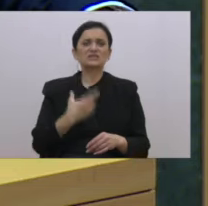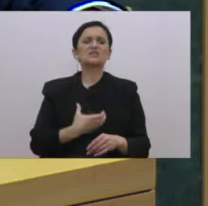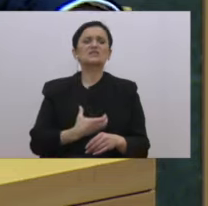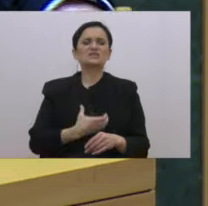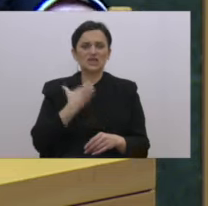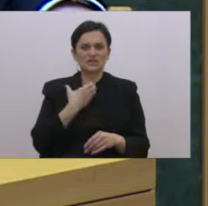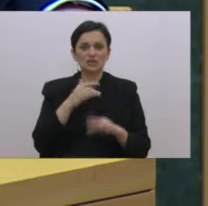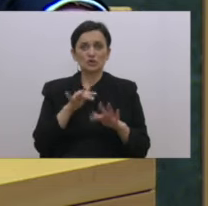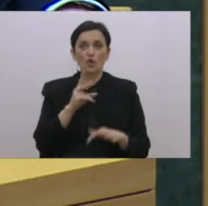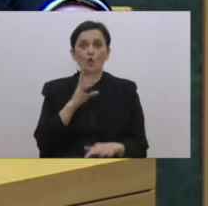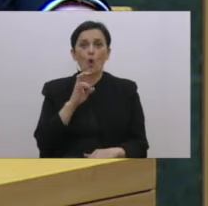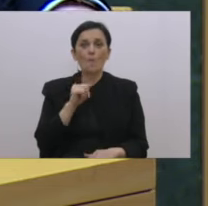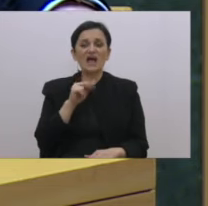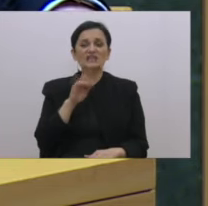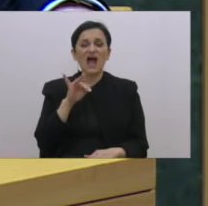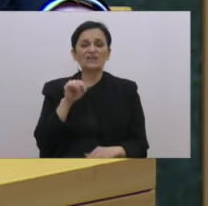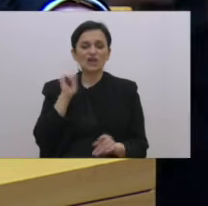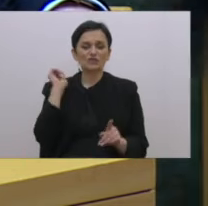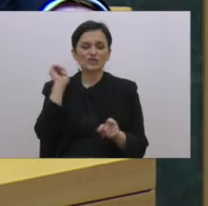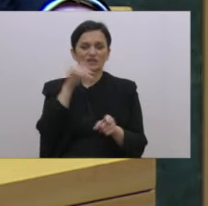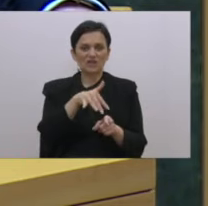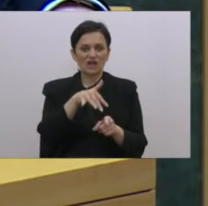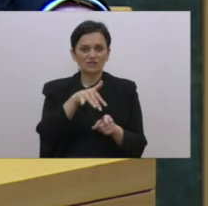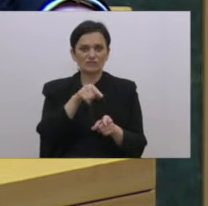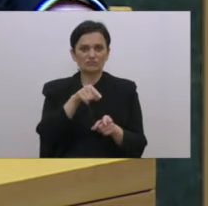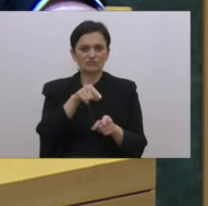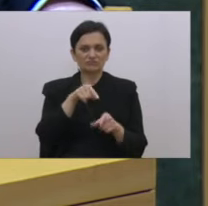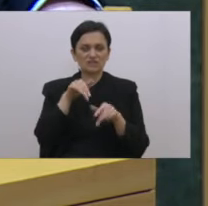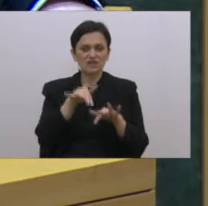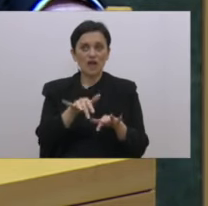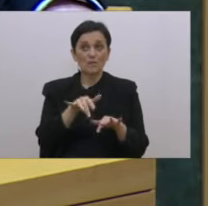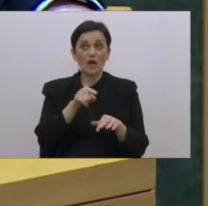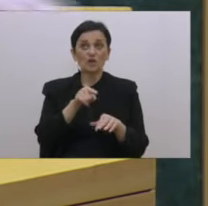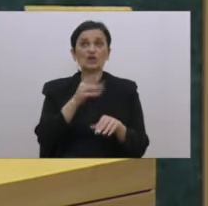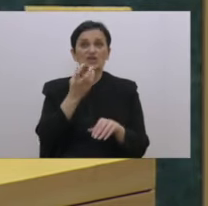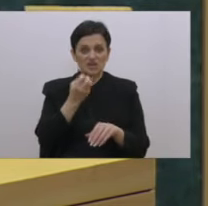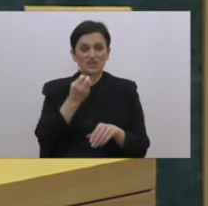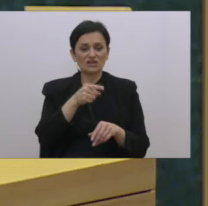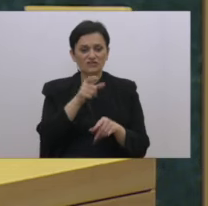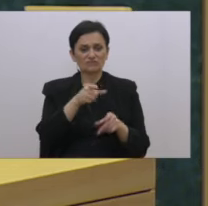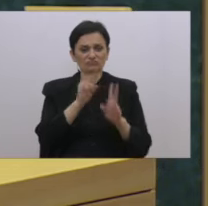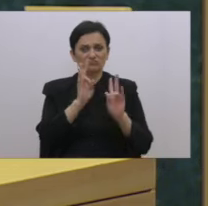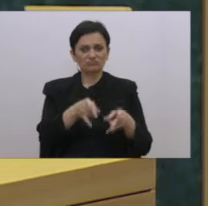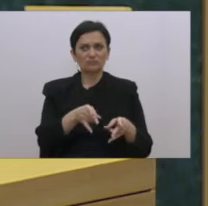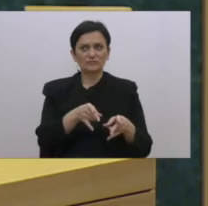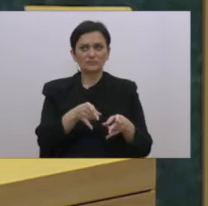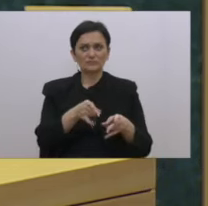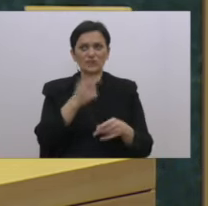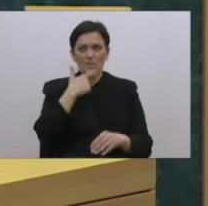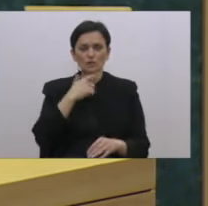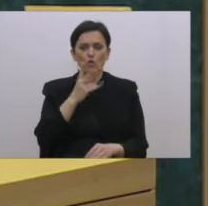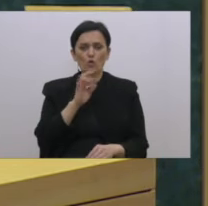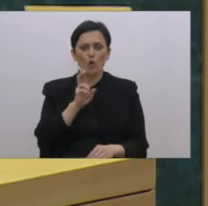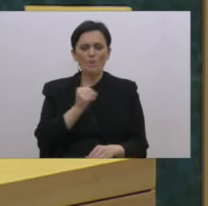sakmeze, Qoba Davitashvilze tavdasxmis sakmeze, romelsats cheetsira kidevats batoni